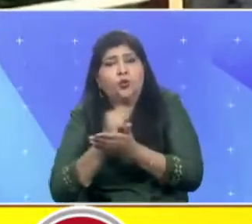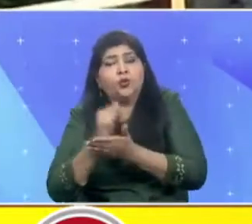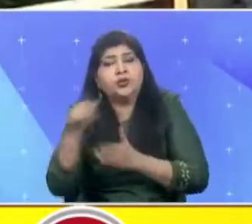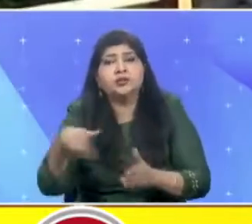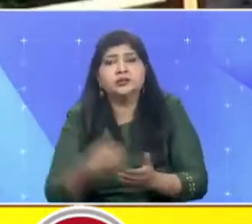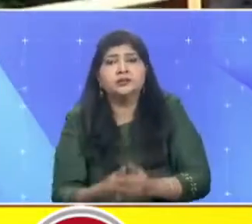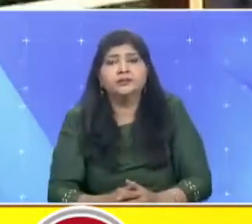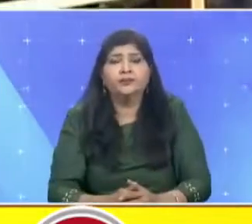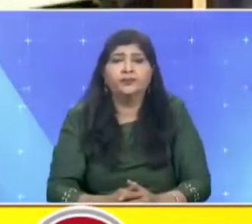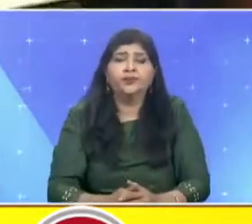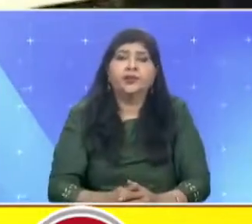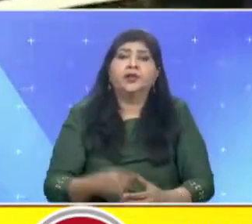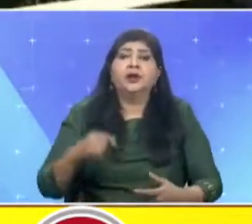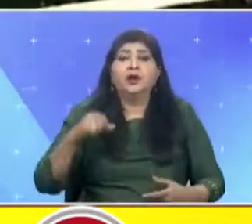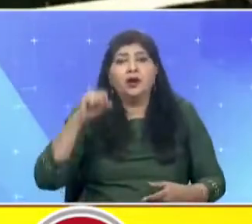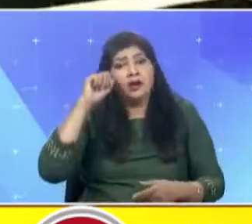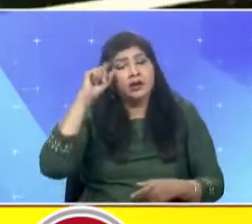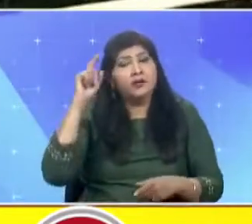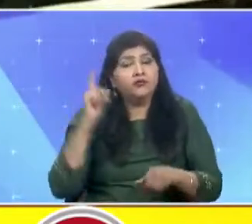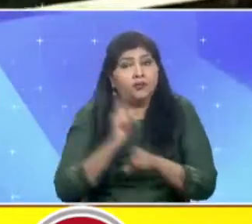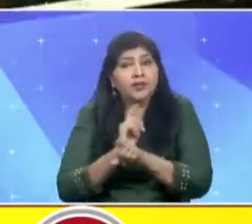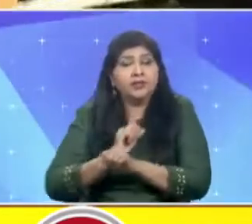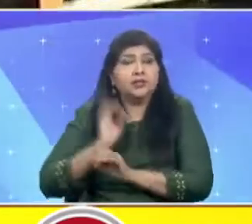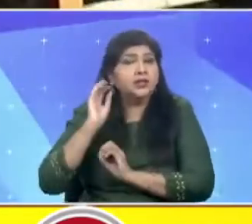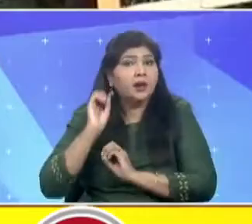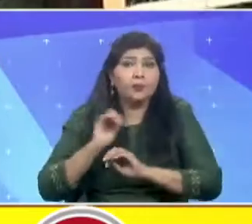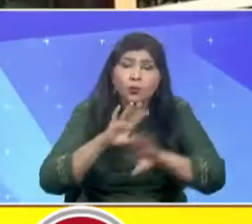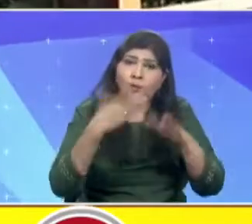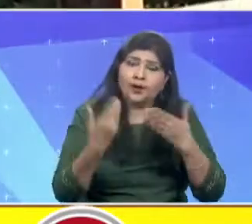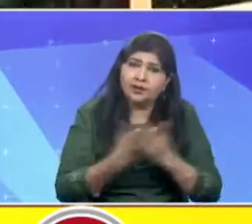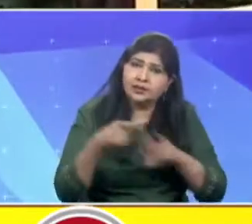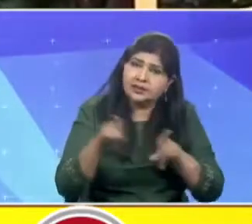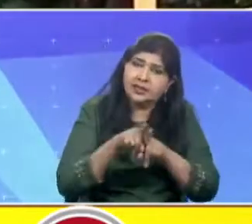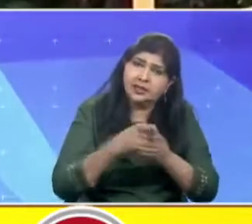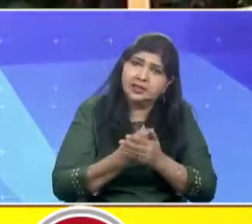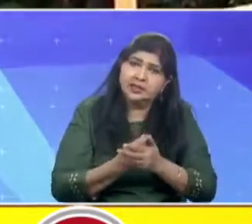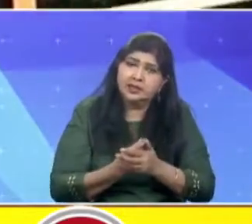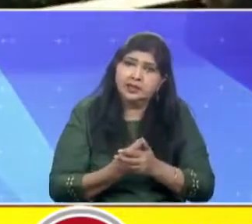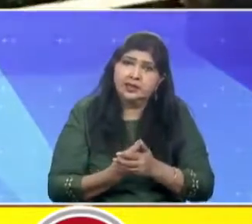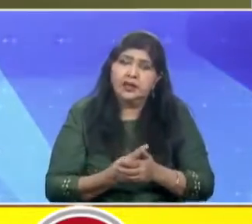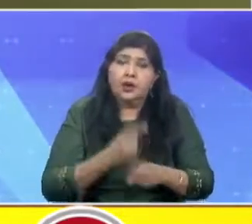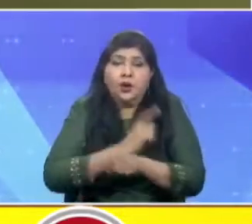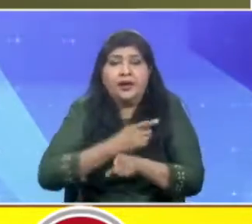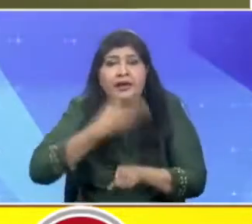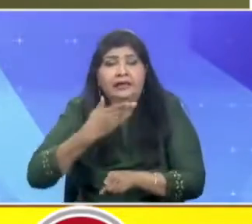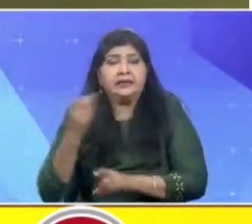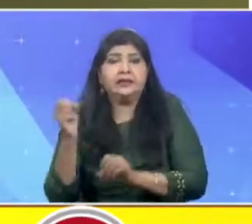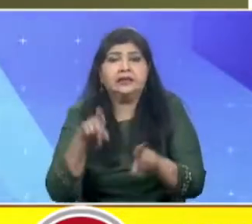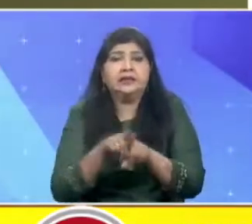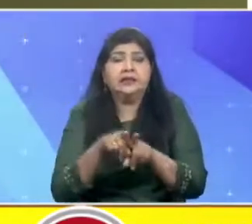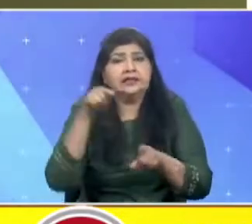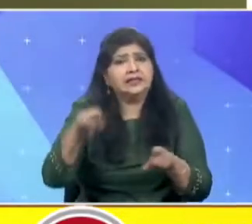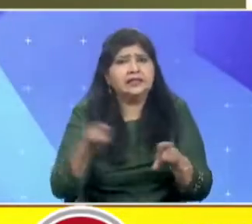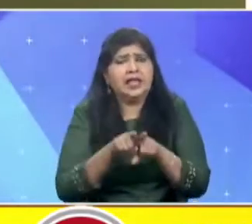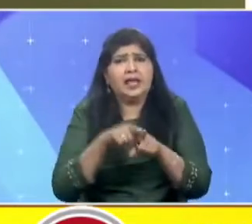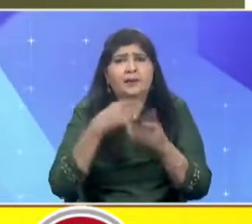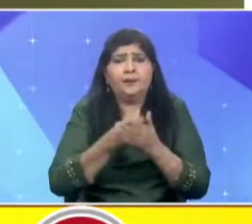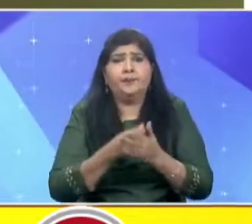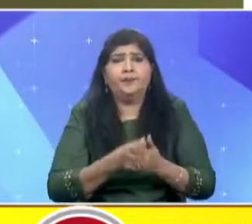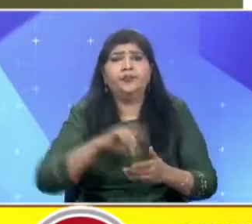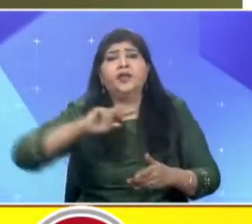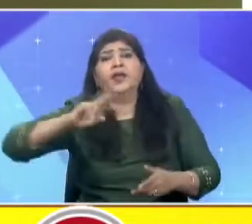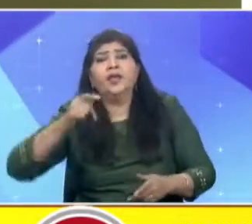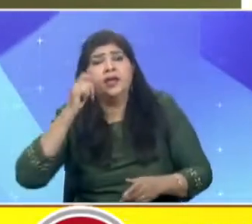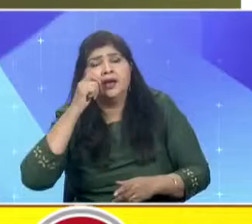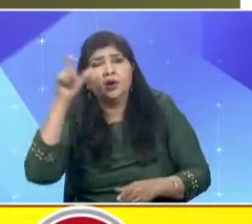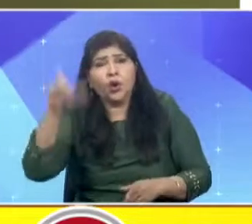प्रयास जागरूकता भी बढ़ाता है और प्रेरणा भी देता है। इसी तरह एक